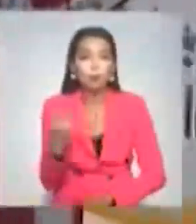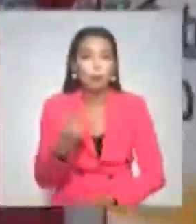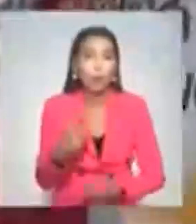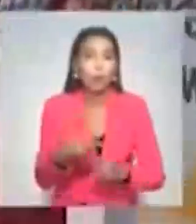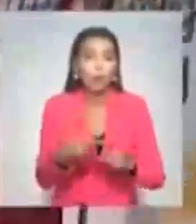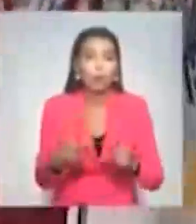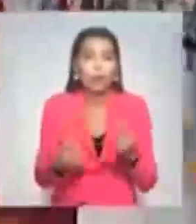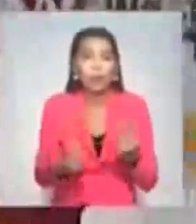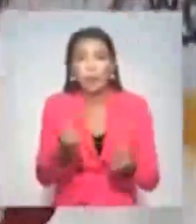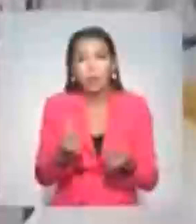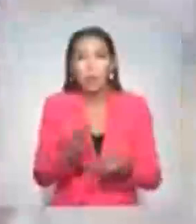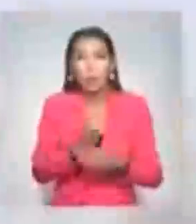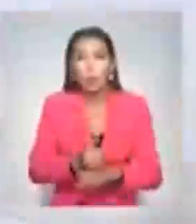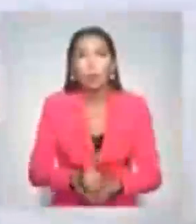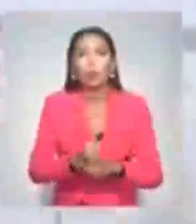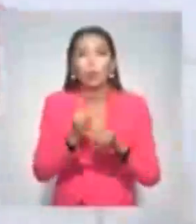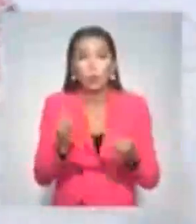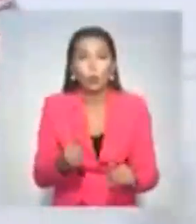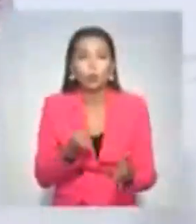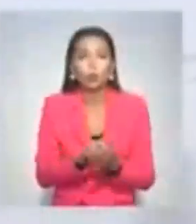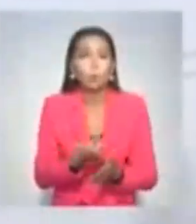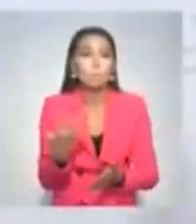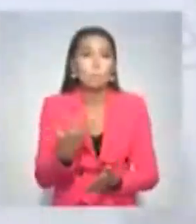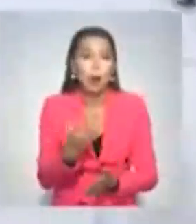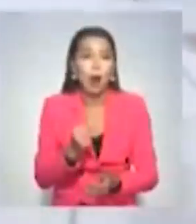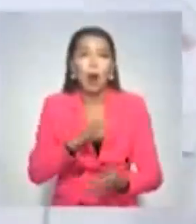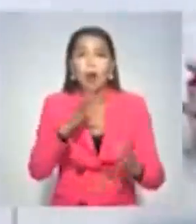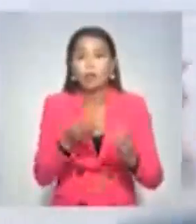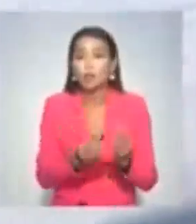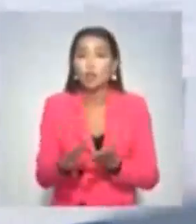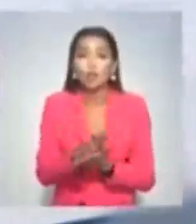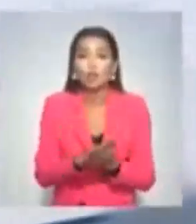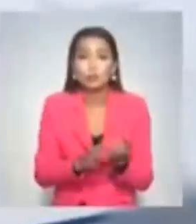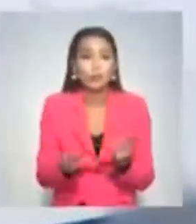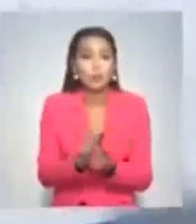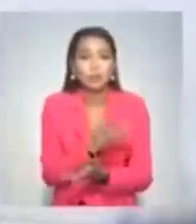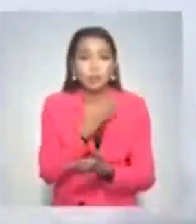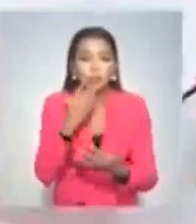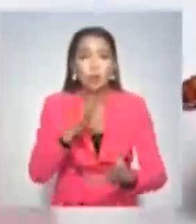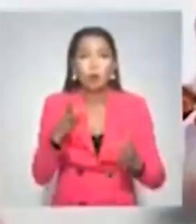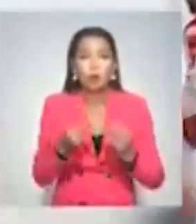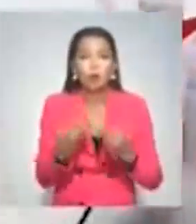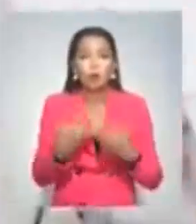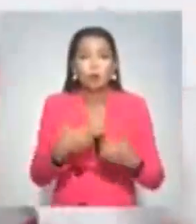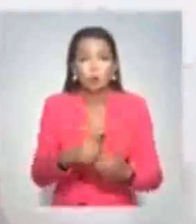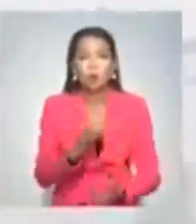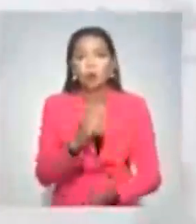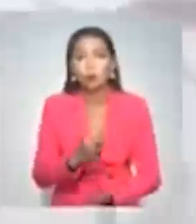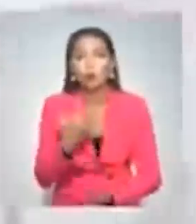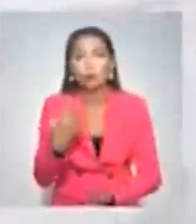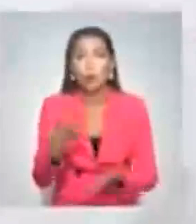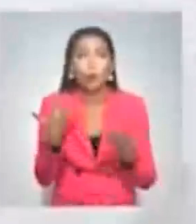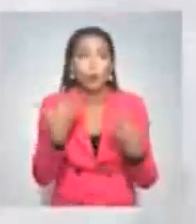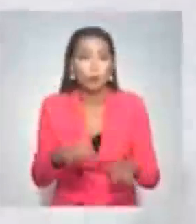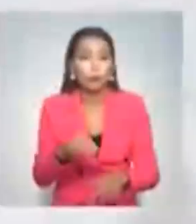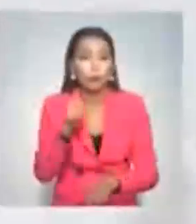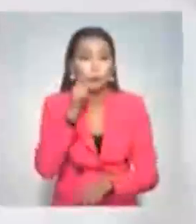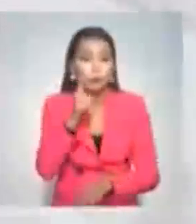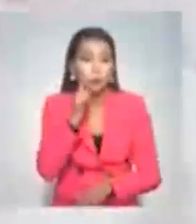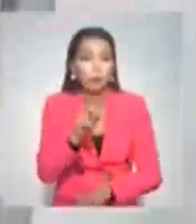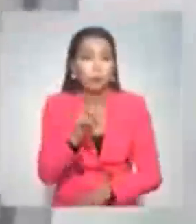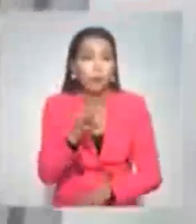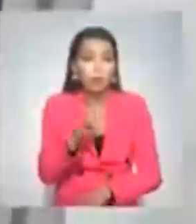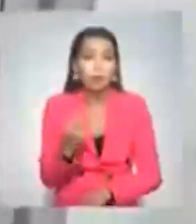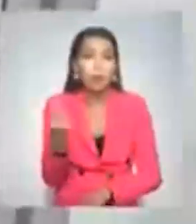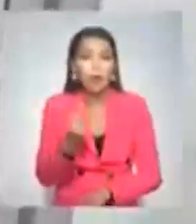игры гости увеличили разрыв до 5, а в заключительной ничего не изменилось. Итоговый счет 0-5. Уже